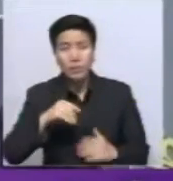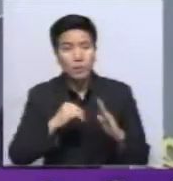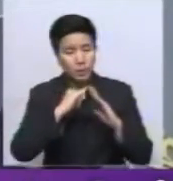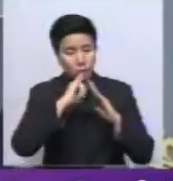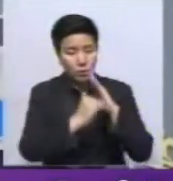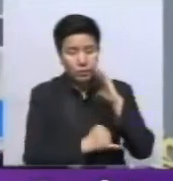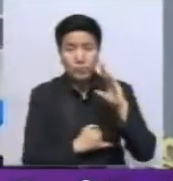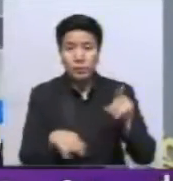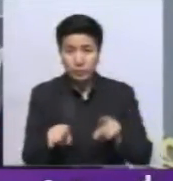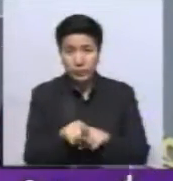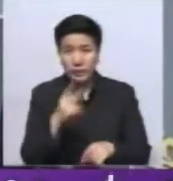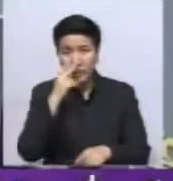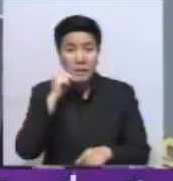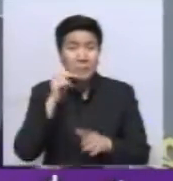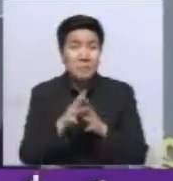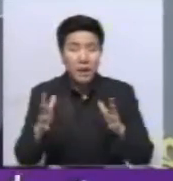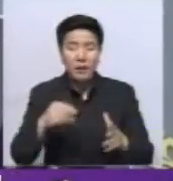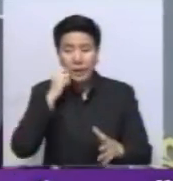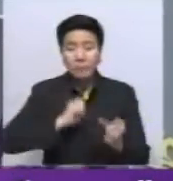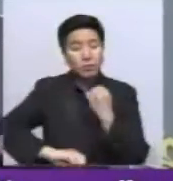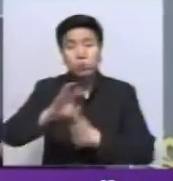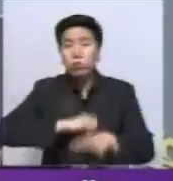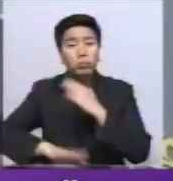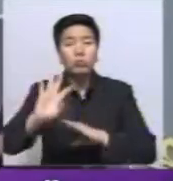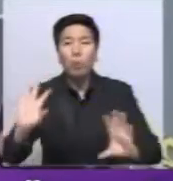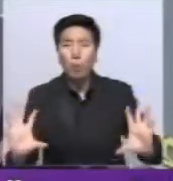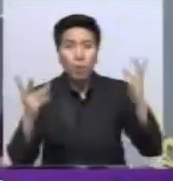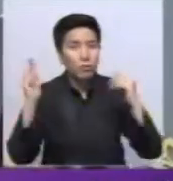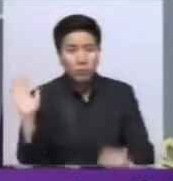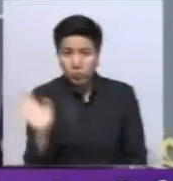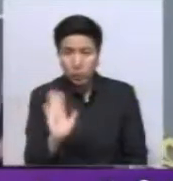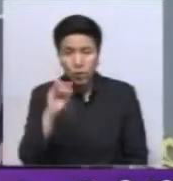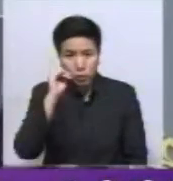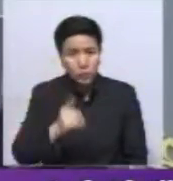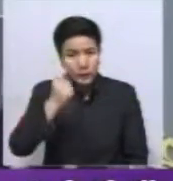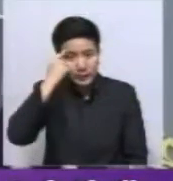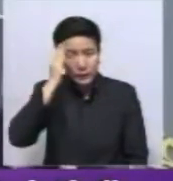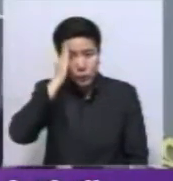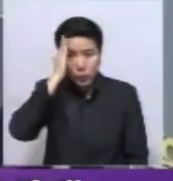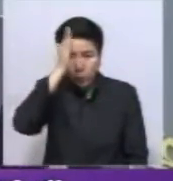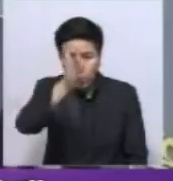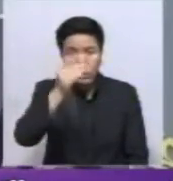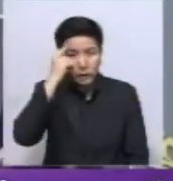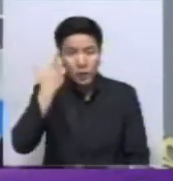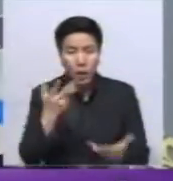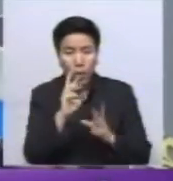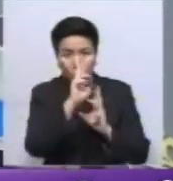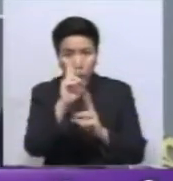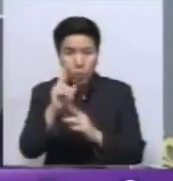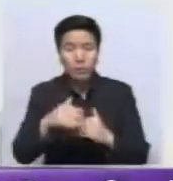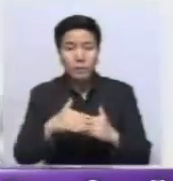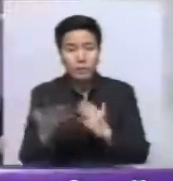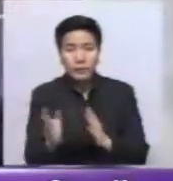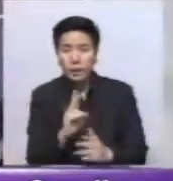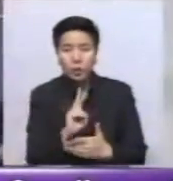ไม่ใช่ เห็นน้ำมากก็ผลักดันน้ำทิ้งจนหมดระบายจนหมดไม่คำนึงถึงการใช้น้ำในอนาคตนะครับต้องระมัดระวังไปอีกด้านหนึ่